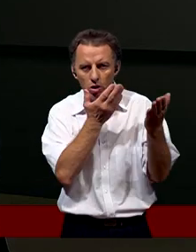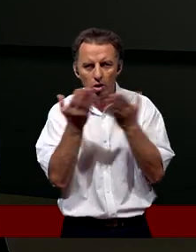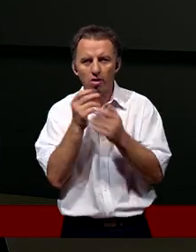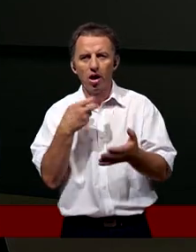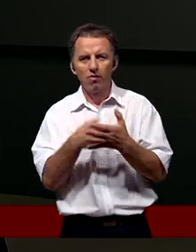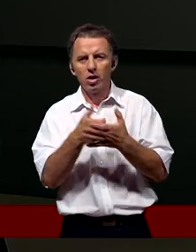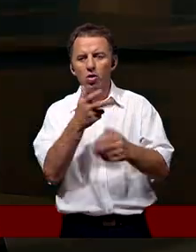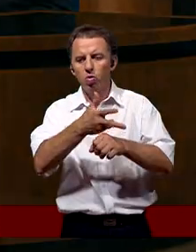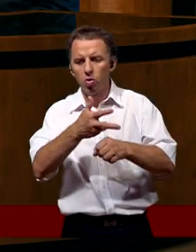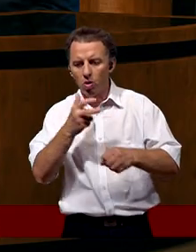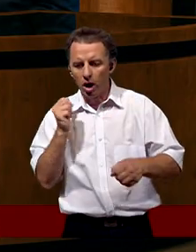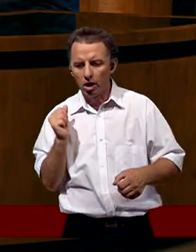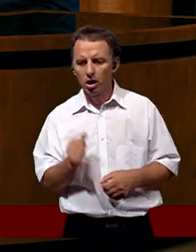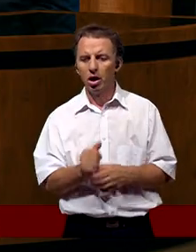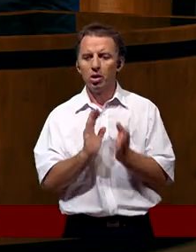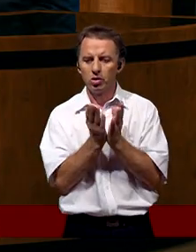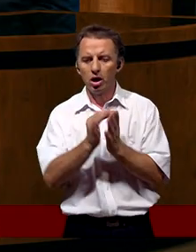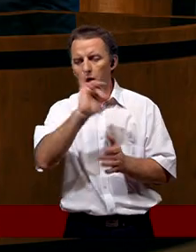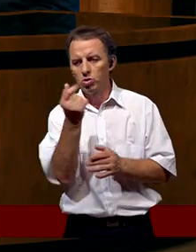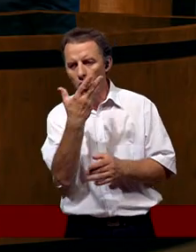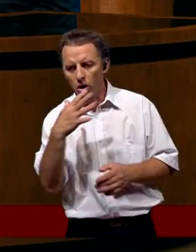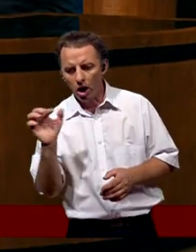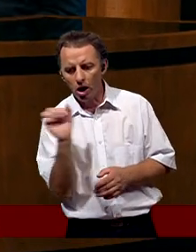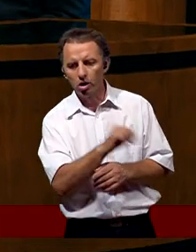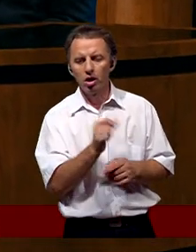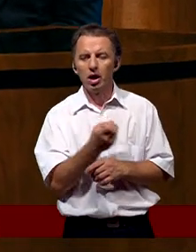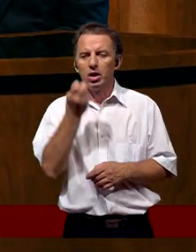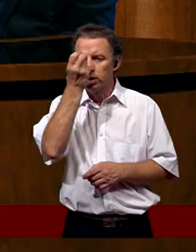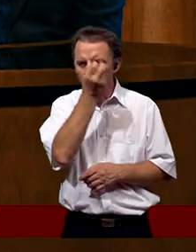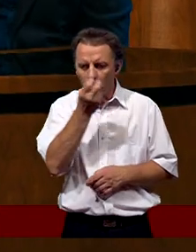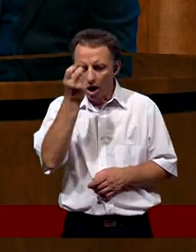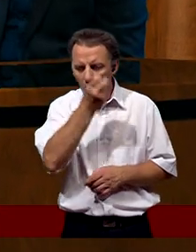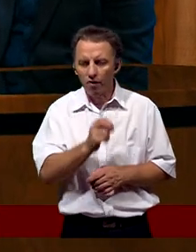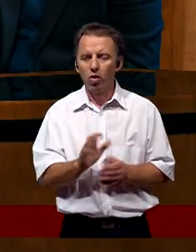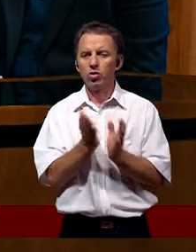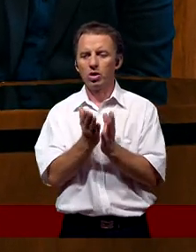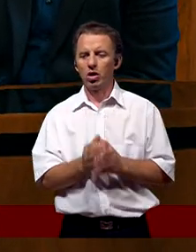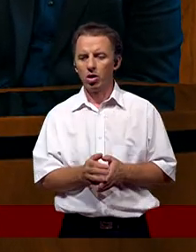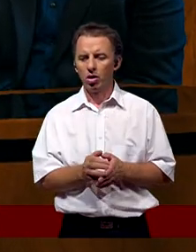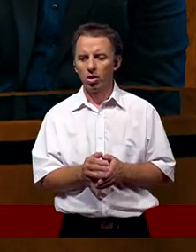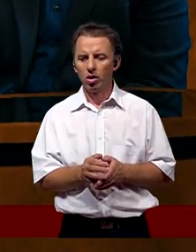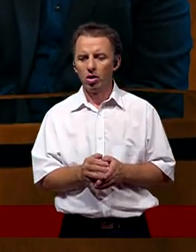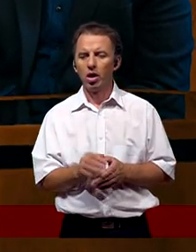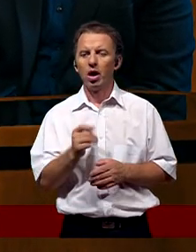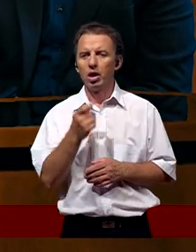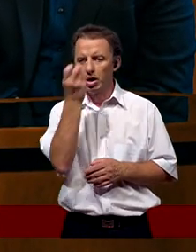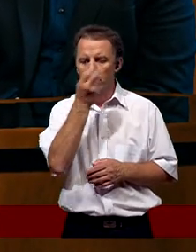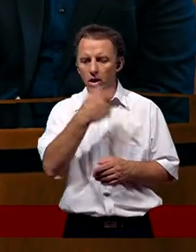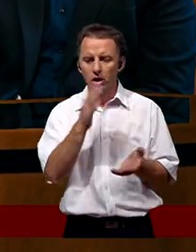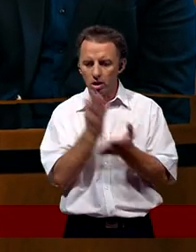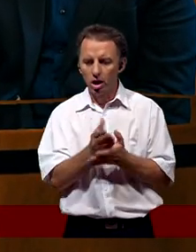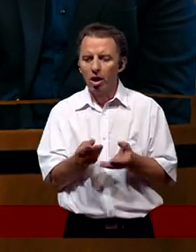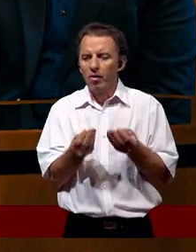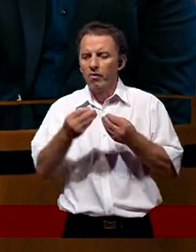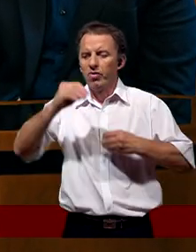z Ewangelii Łukasza? Księga Jonasza jest fascynująca. Od dziecka interesowała mnie